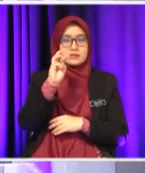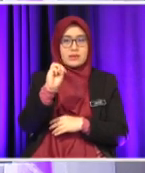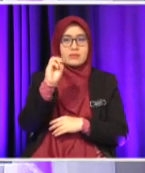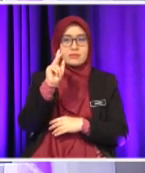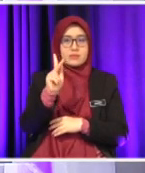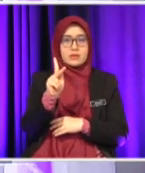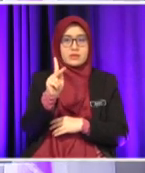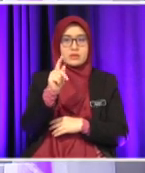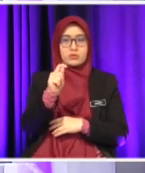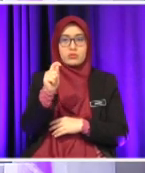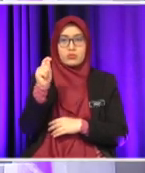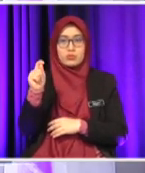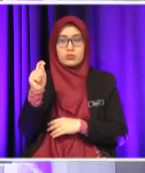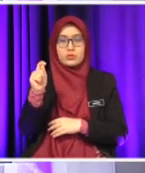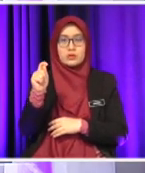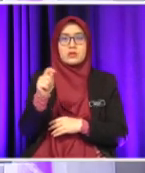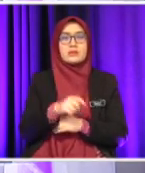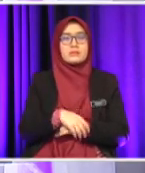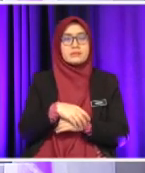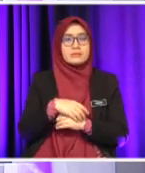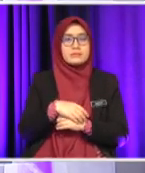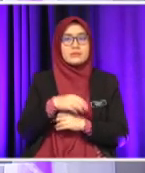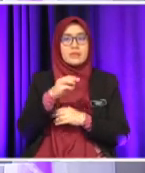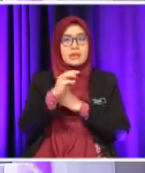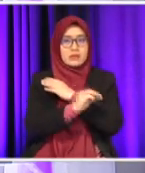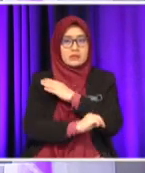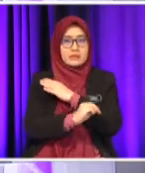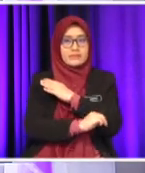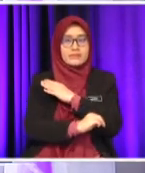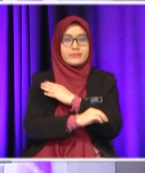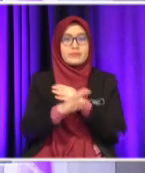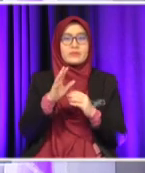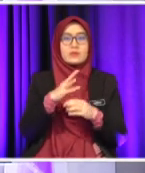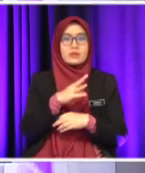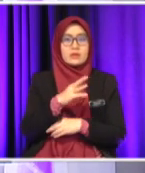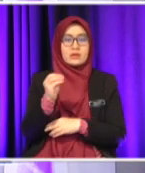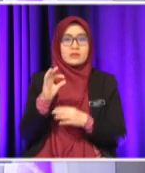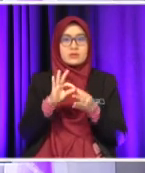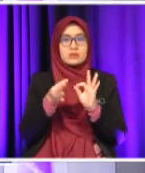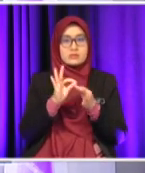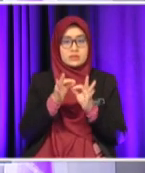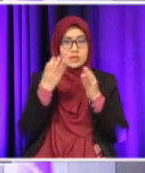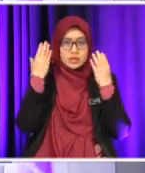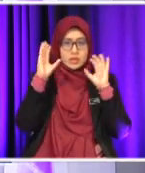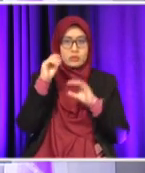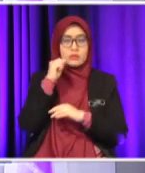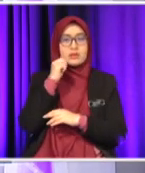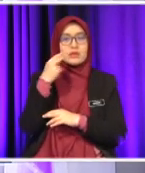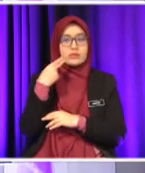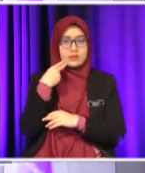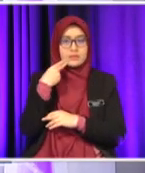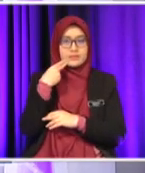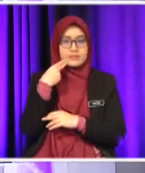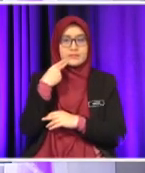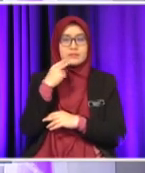Bajang juga tak lupakan juga kepada juru bahasa isyarat kita cek gu Amira Huda Muhammad Ameh dari